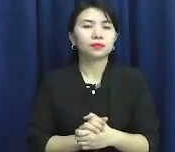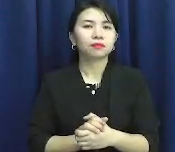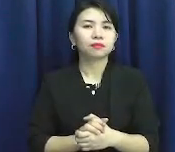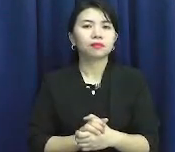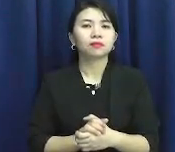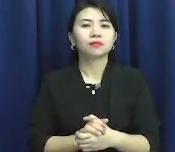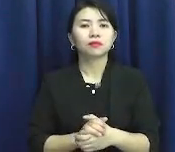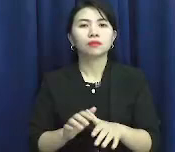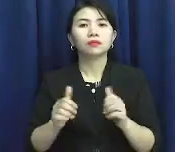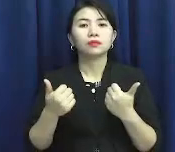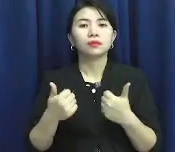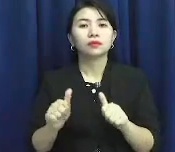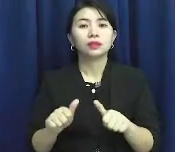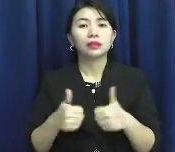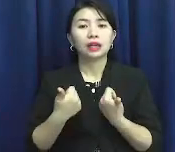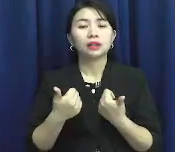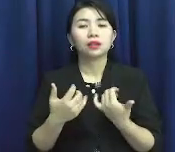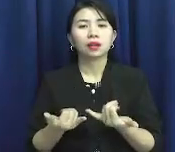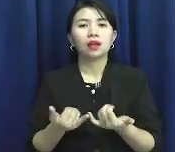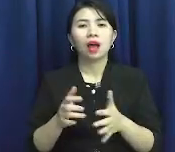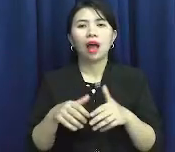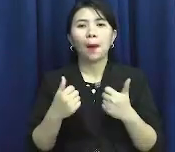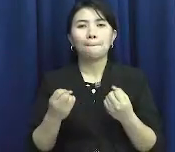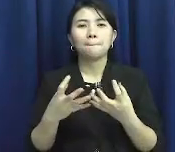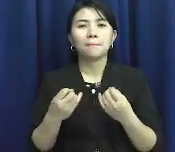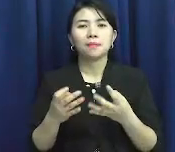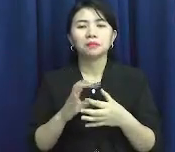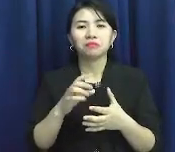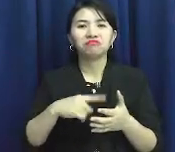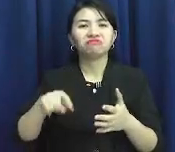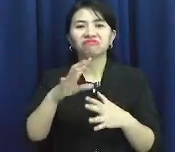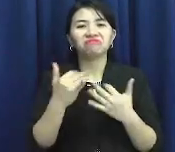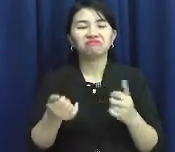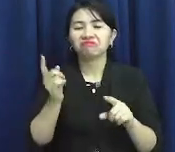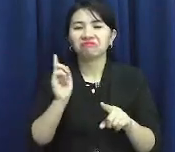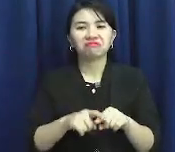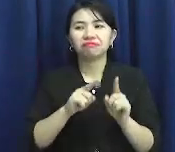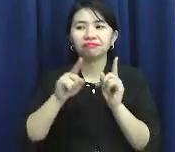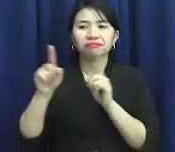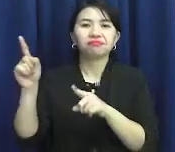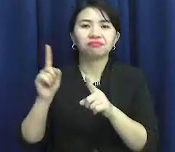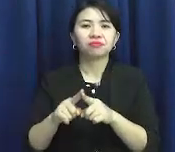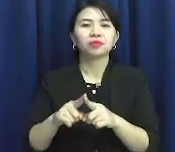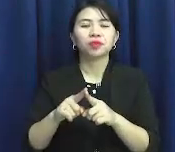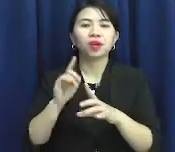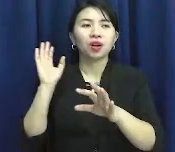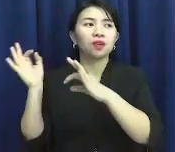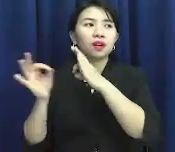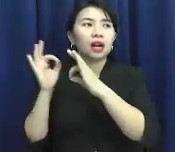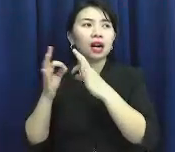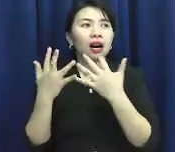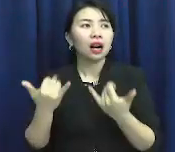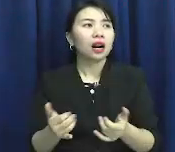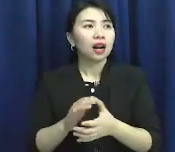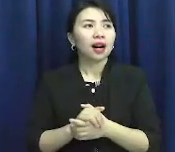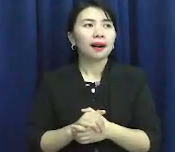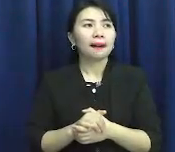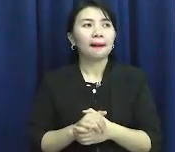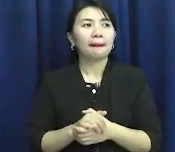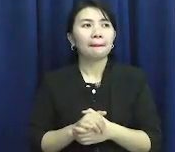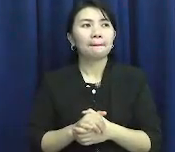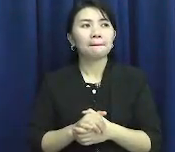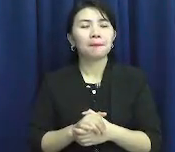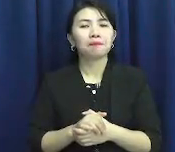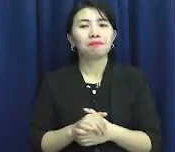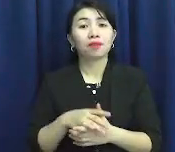hindi makakapunta sa 22 and 23 because wala nang ganito klaseng spirit? Ilan ang dahilan? Ilan ang dahilan? Ilan makakagawa